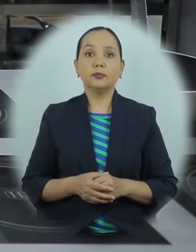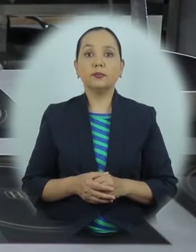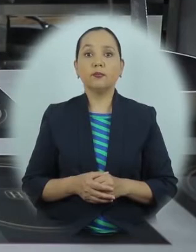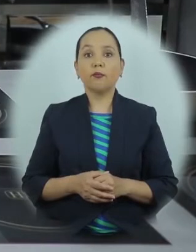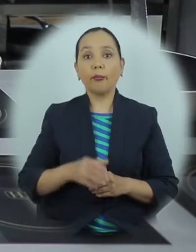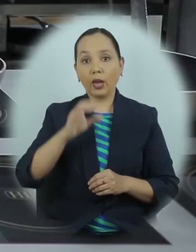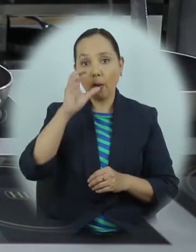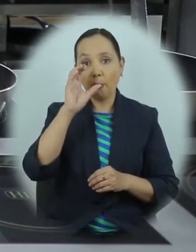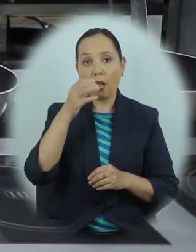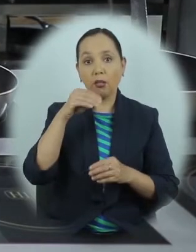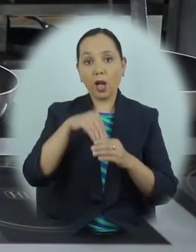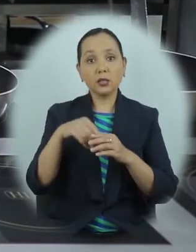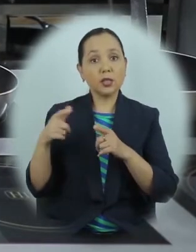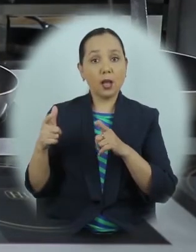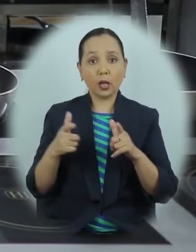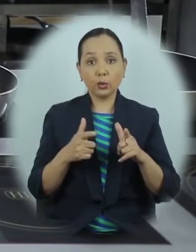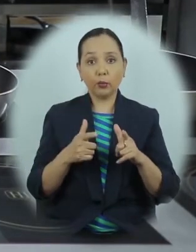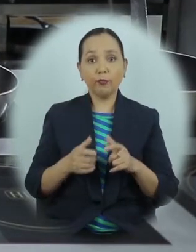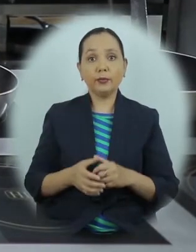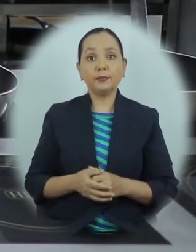болгарский практически готов